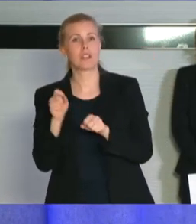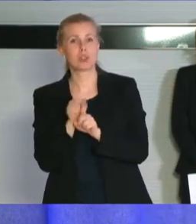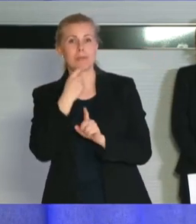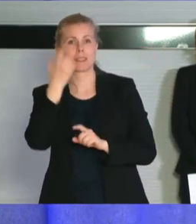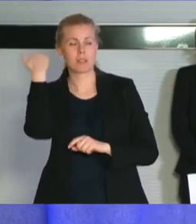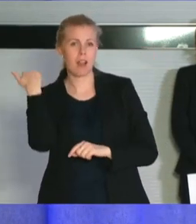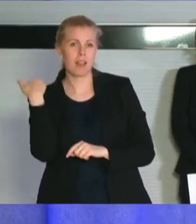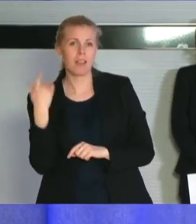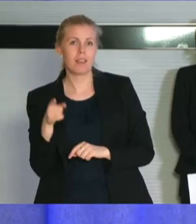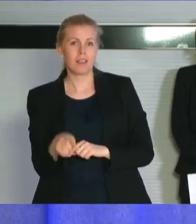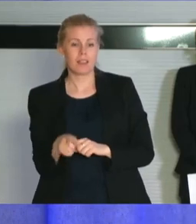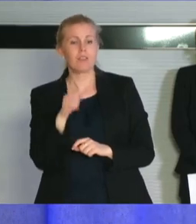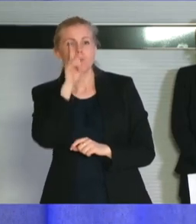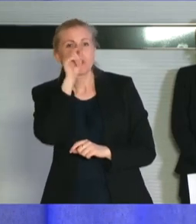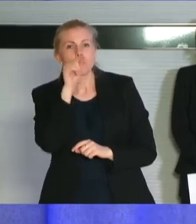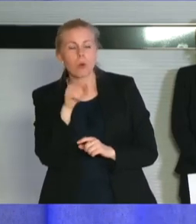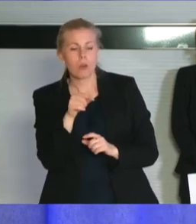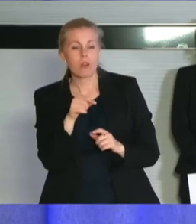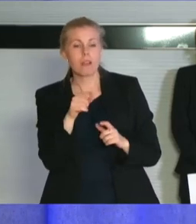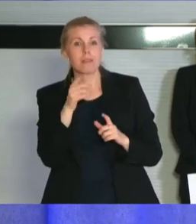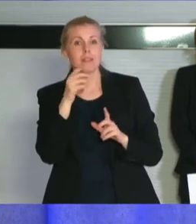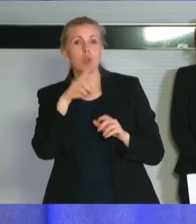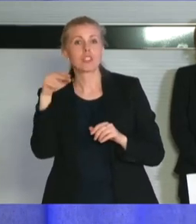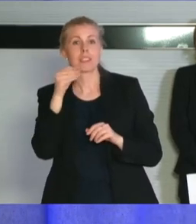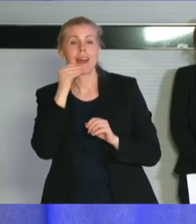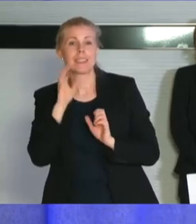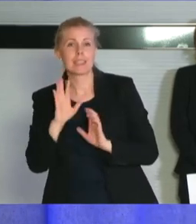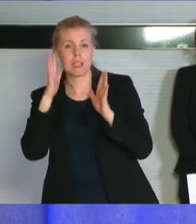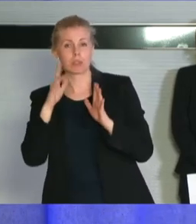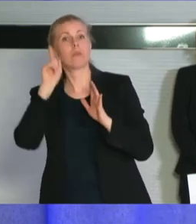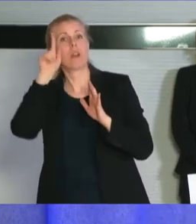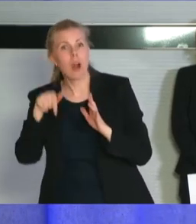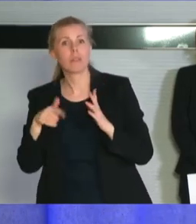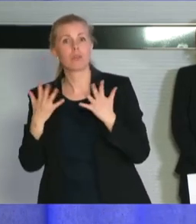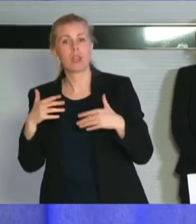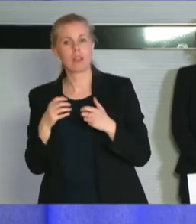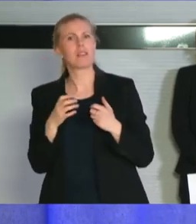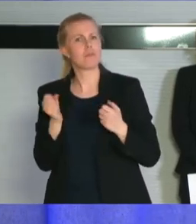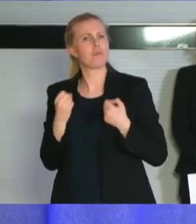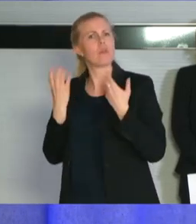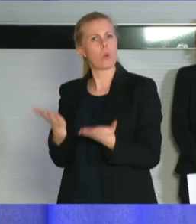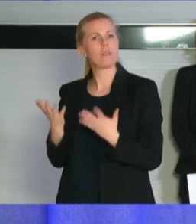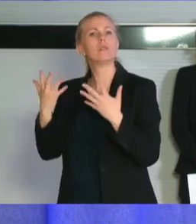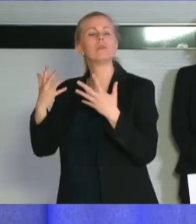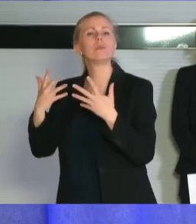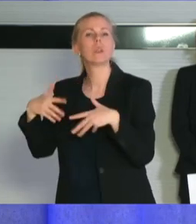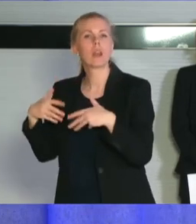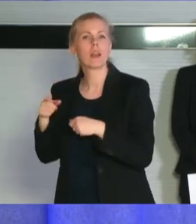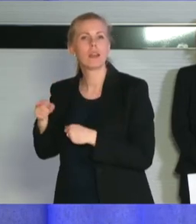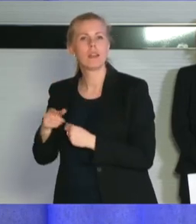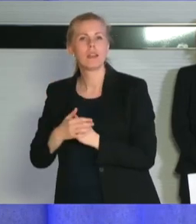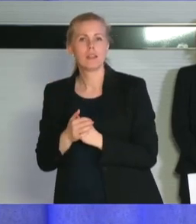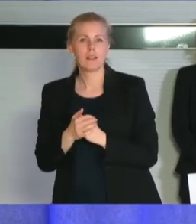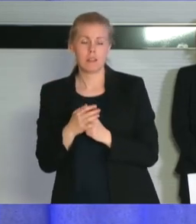viktig at vi sørger for at de deler av norsk næringsliv som faktisk kan fungere, får fungere. Vi kommer til å komme ut av